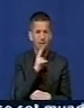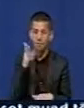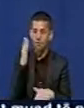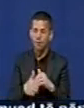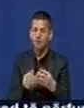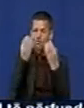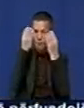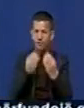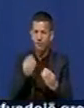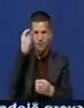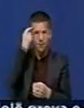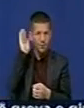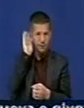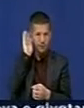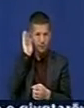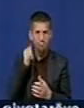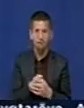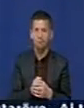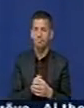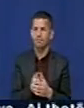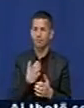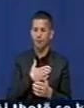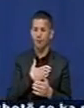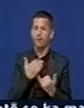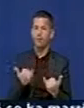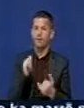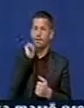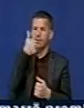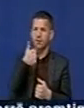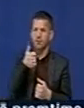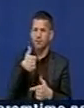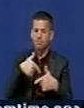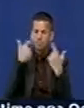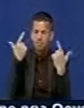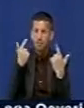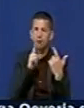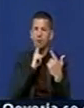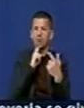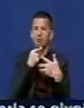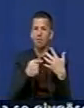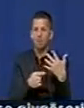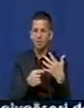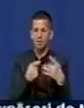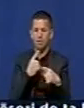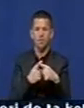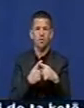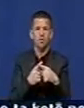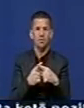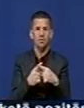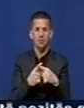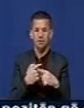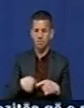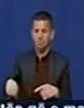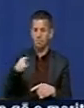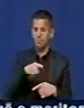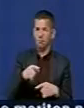i ndëruar kryeminist, nëse mund të na sharroni disa çështje për ne dhe opinionin publik. Ne si